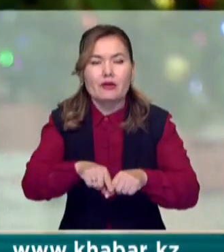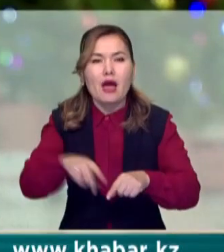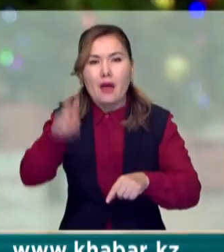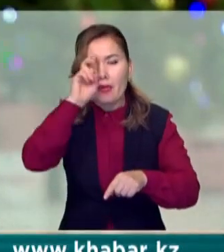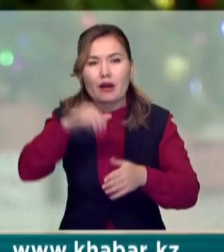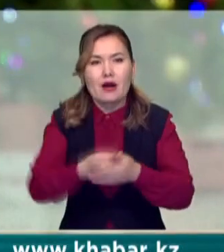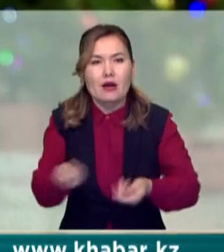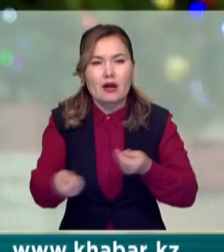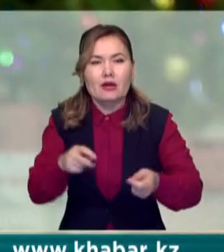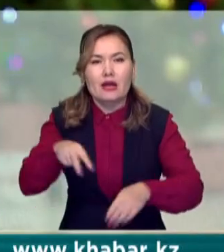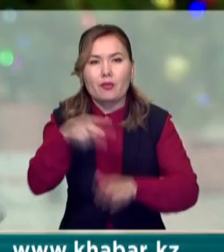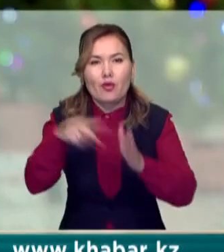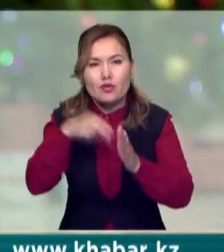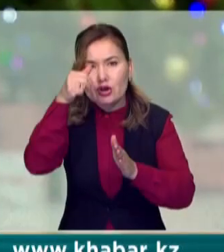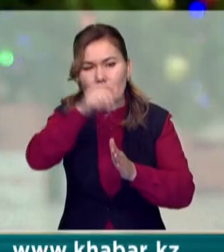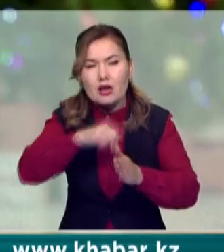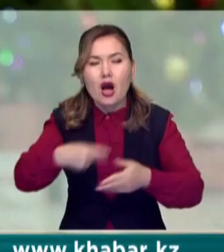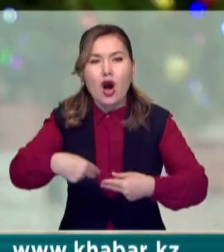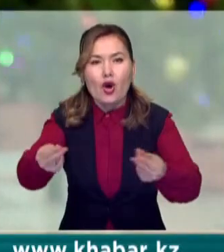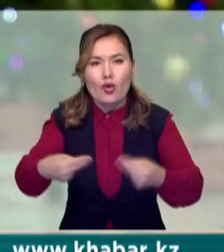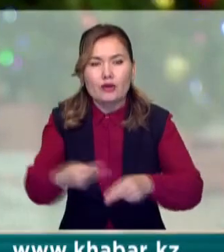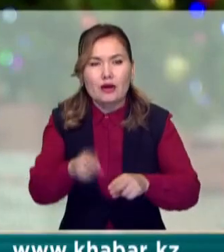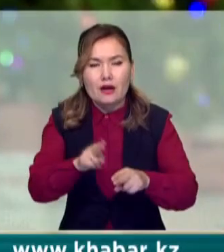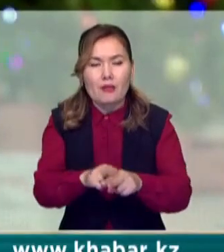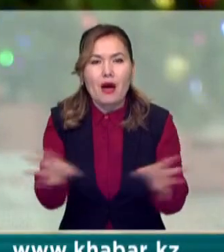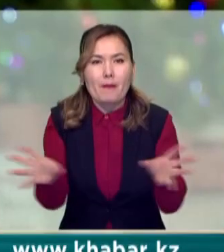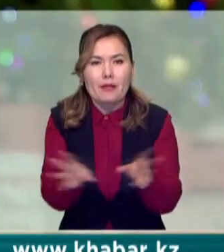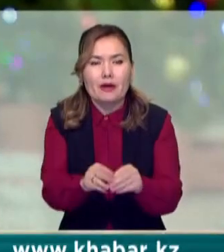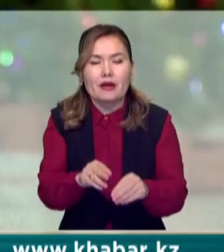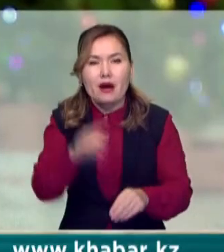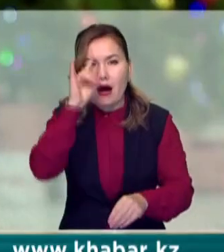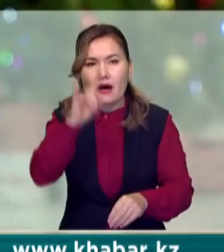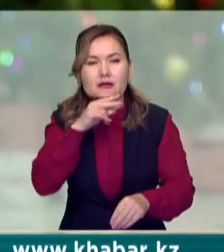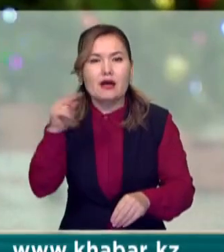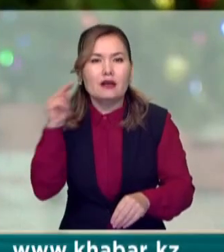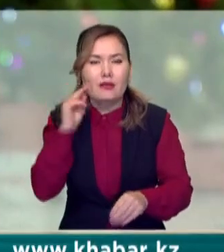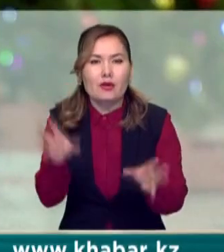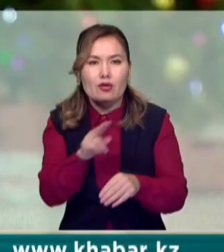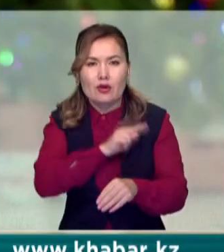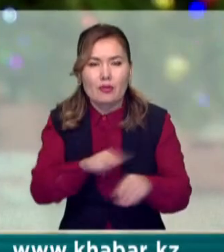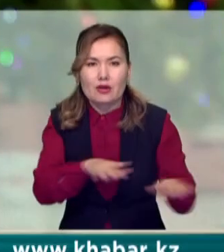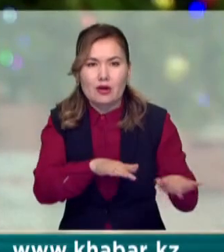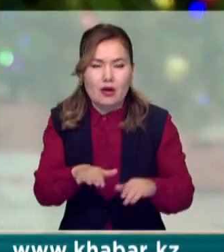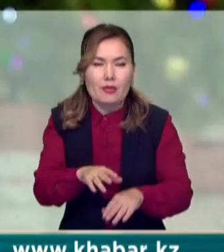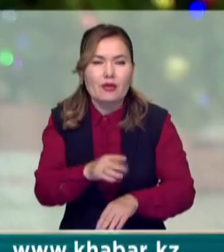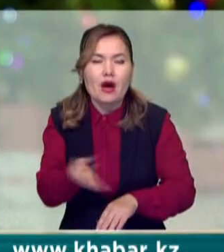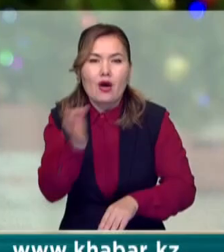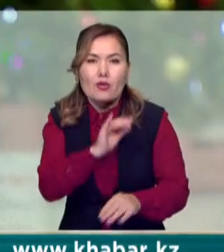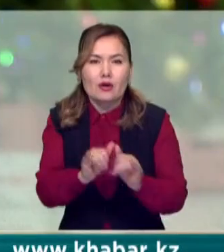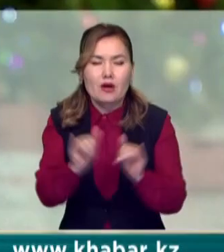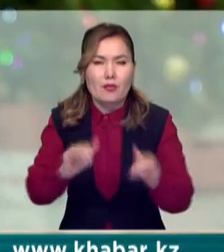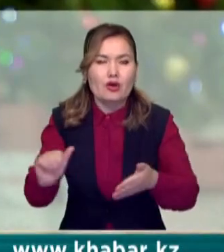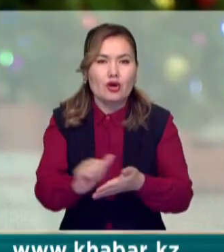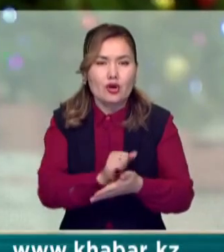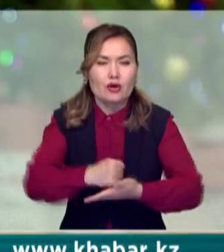жылы қол қойған болатын. Оның мақсаты өзара әрекеттестік тиімділігін арттыру. Сондай-ақ құжат